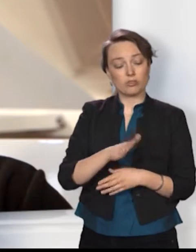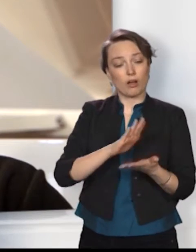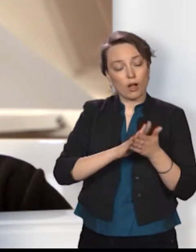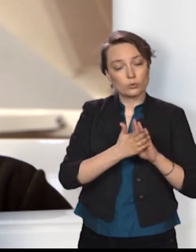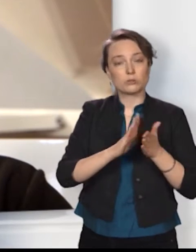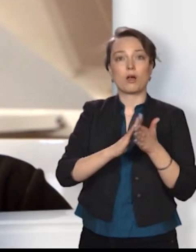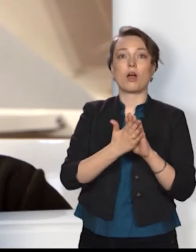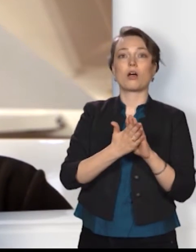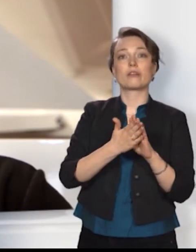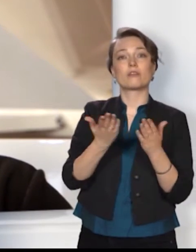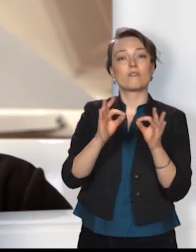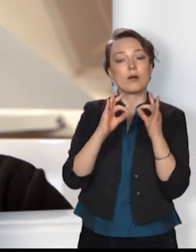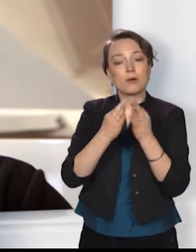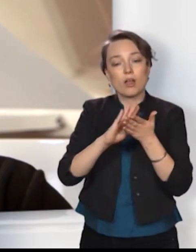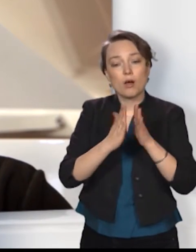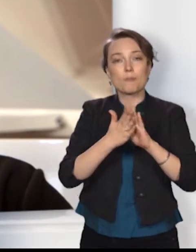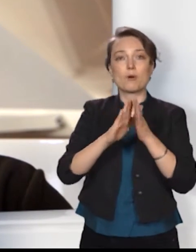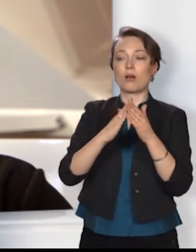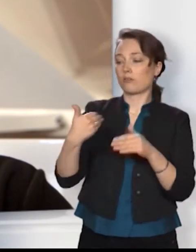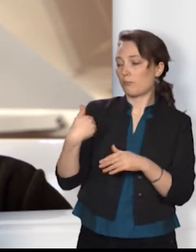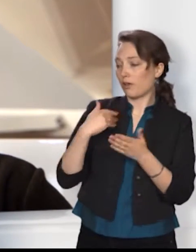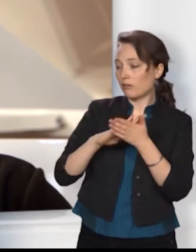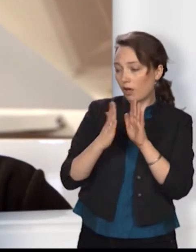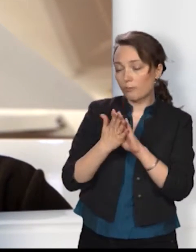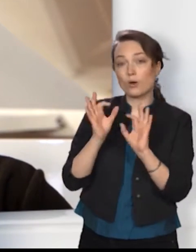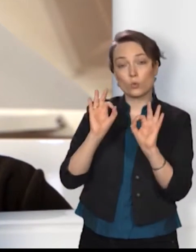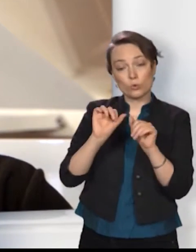das in guter Weise mit den Kindern, mit der Familie, mit dem